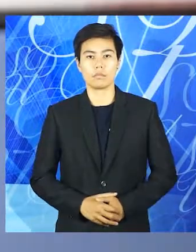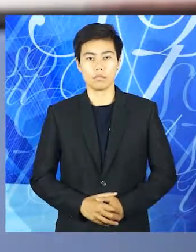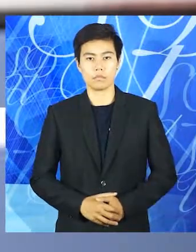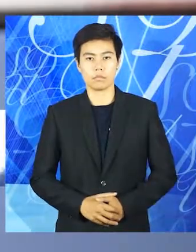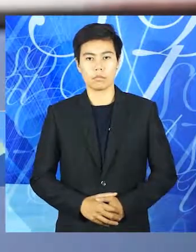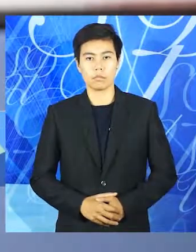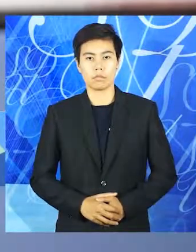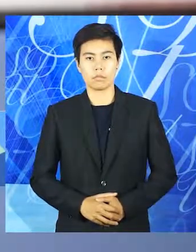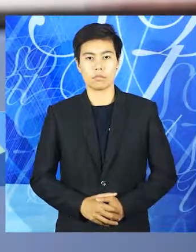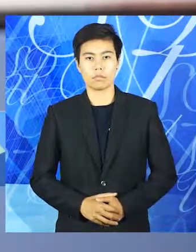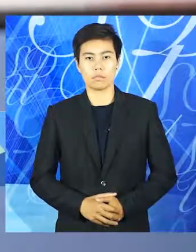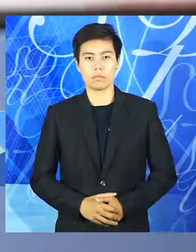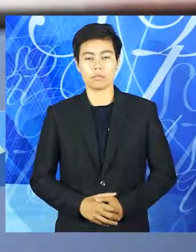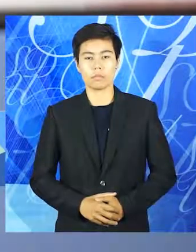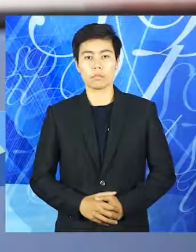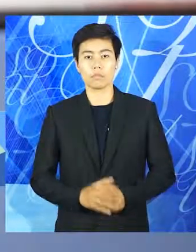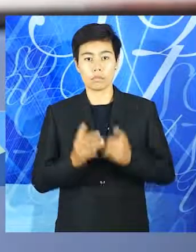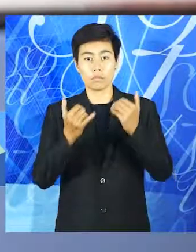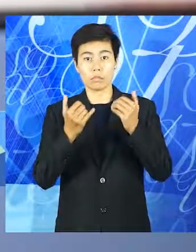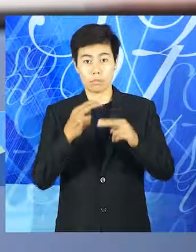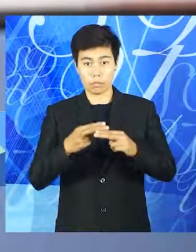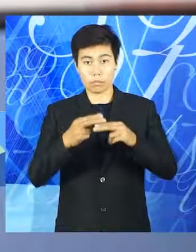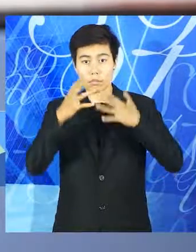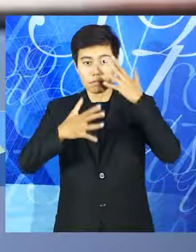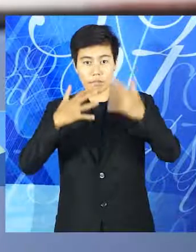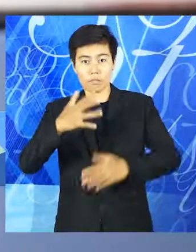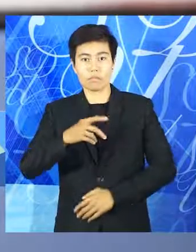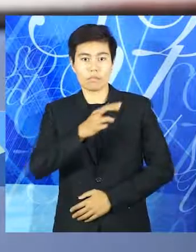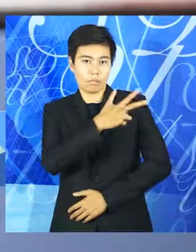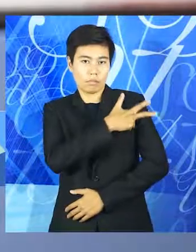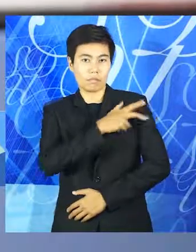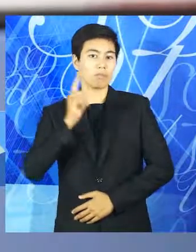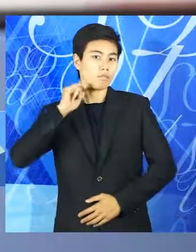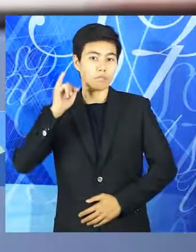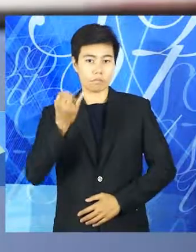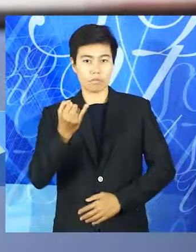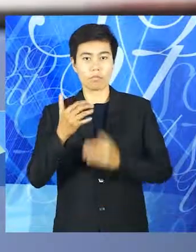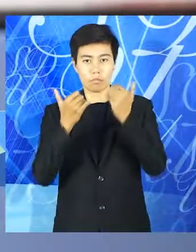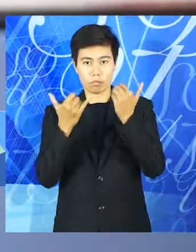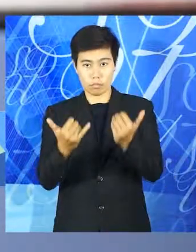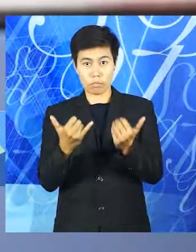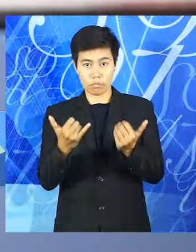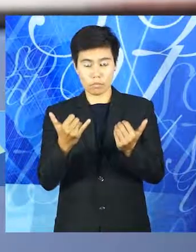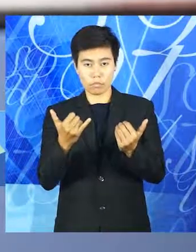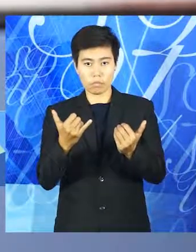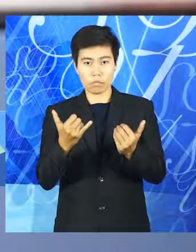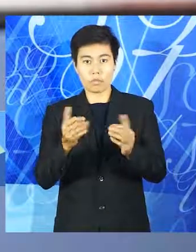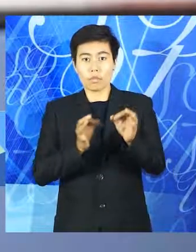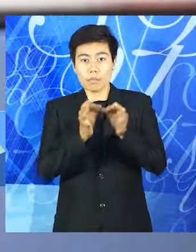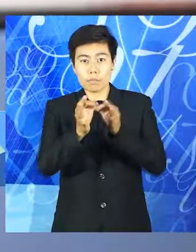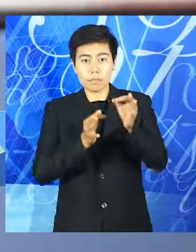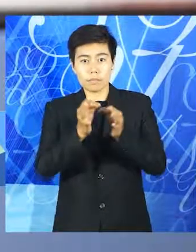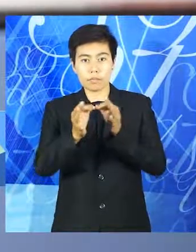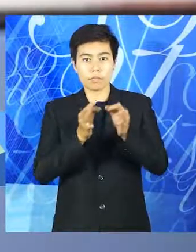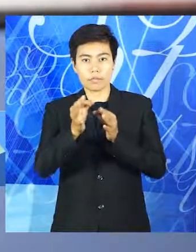สวัสดีค่ะท่านผู้ชมดิฉันผู้ช่วยศาสตราจารย์ดร.กันวิภาหงงามวันนี้นะคะจะมาบรรยายเรื่อง